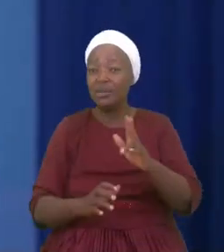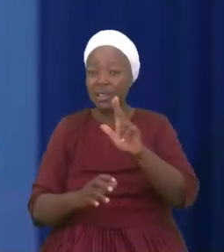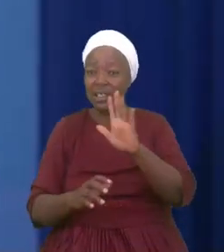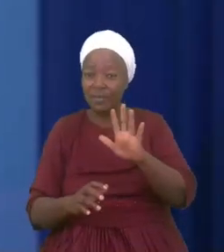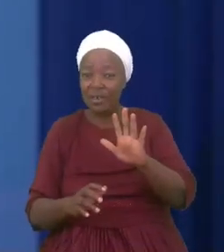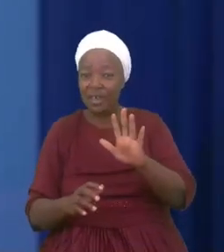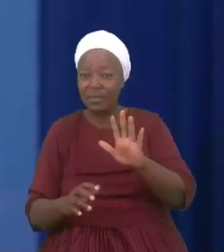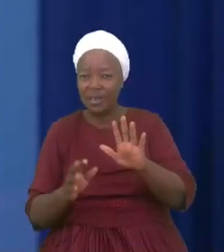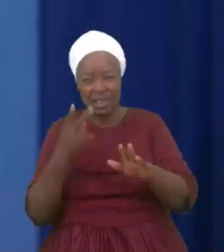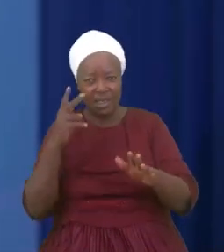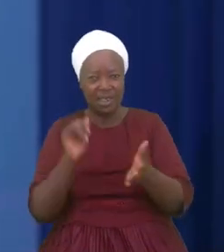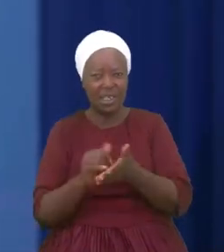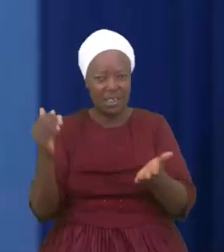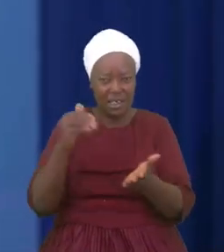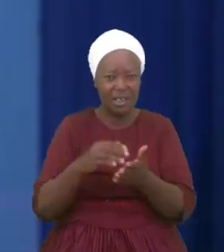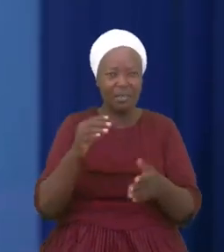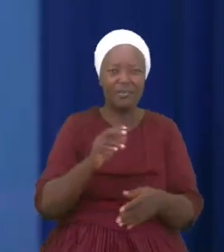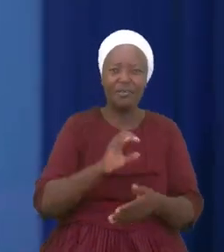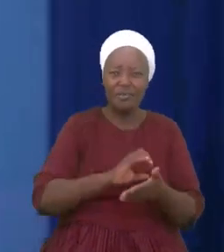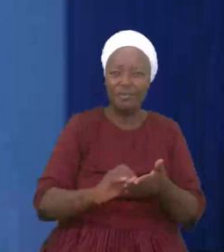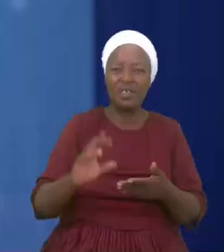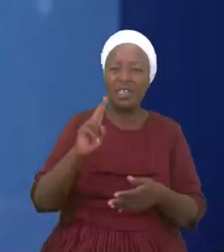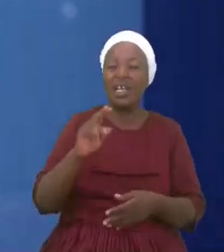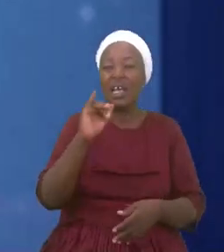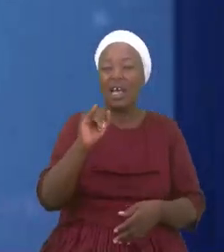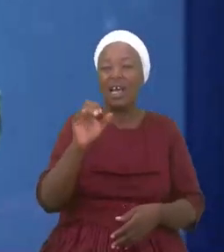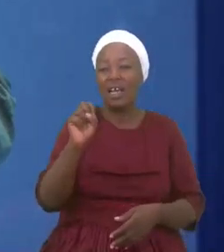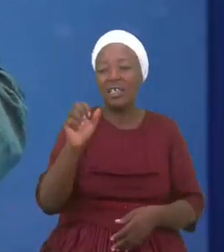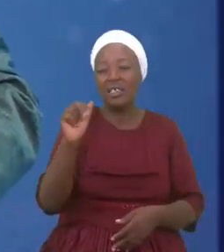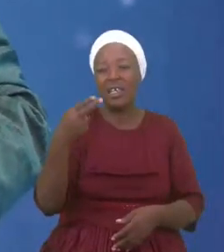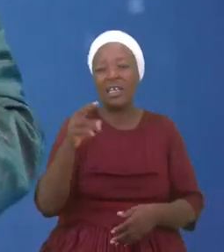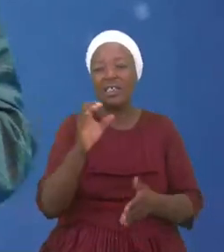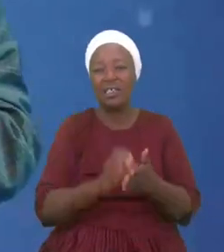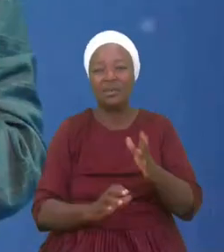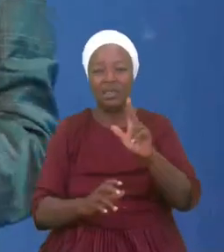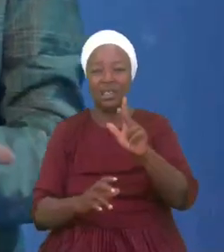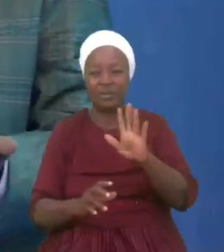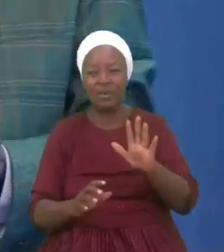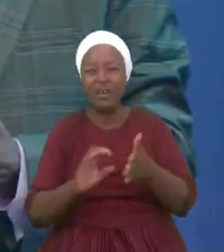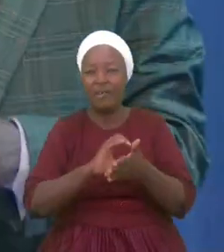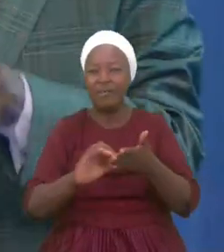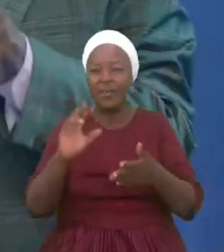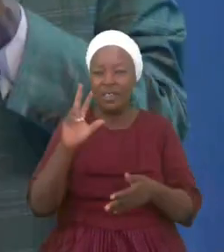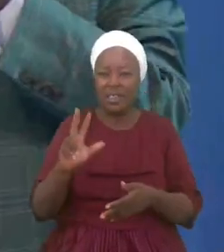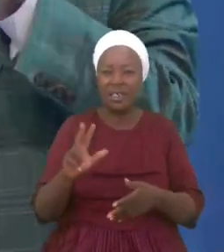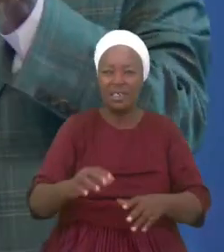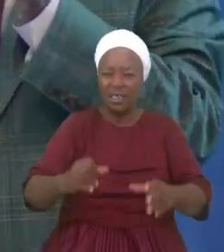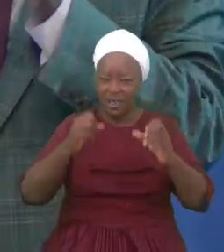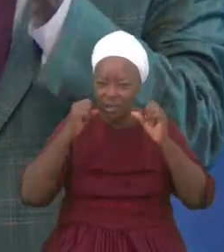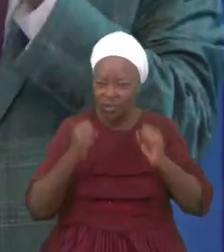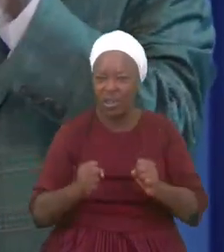nous avons commencé avec SAE 35 je vais encore voir cela et ça y